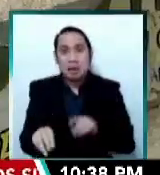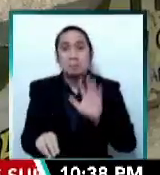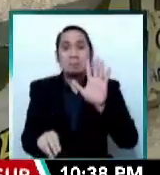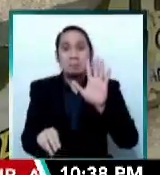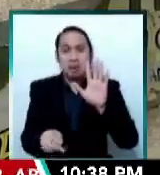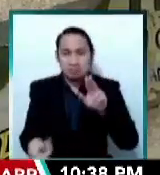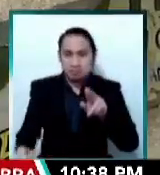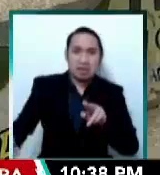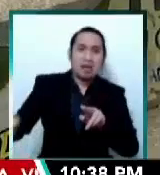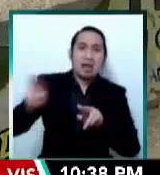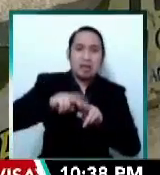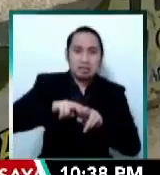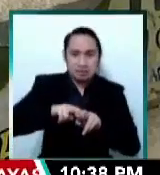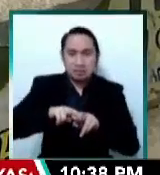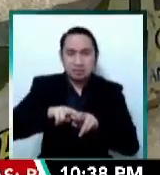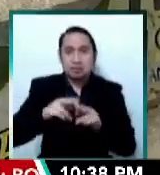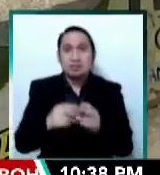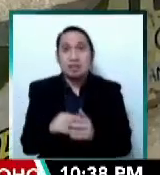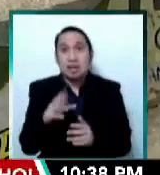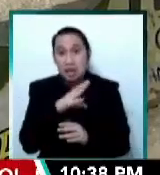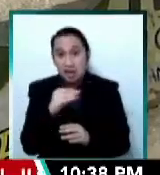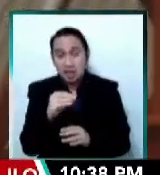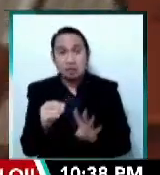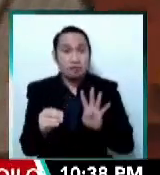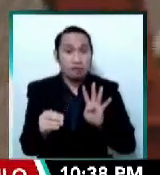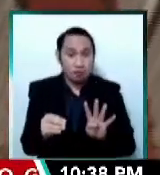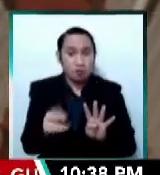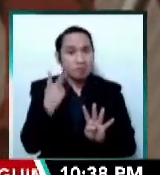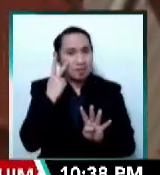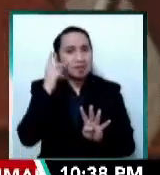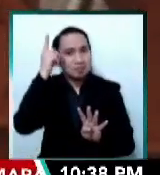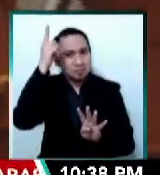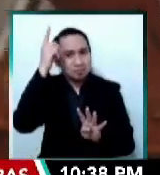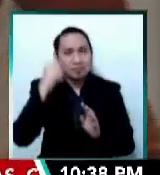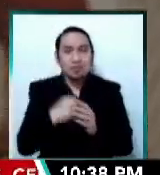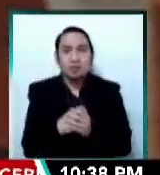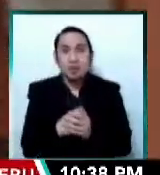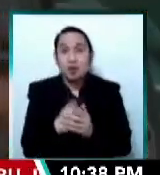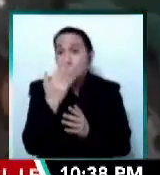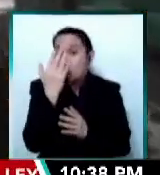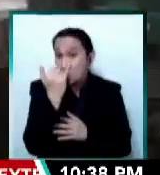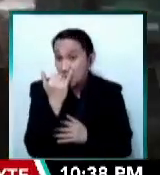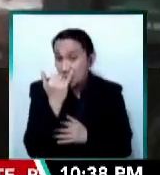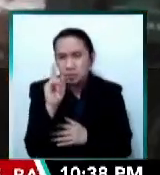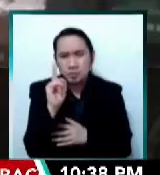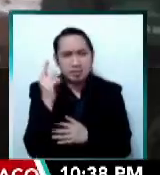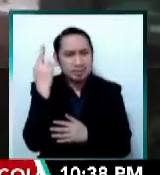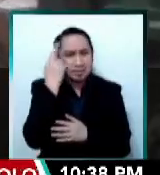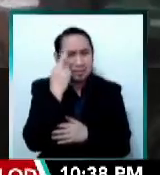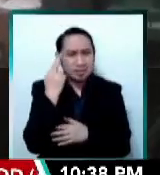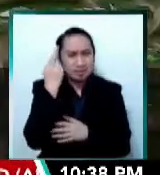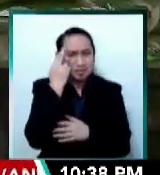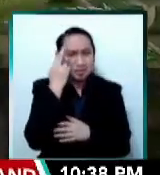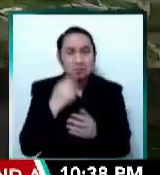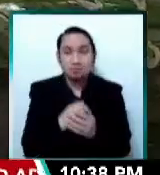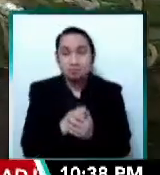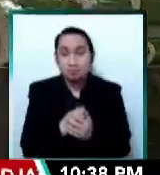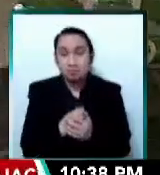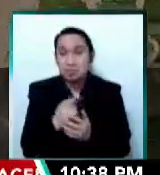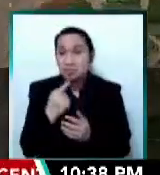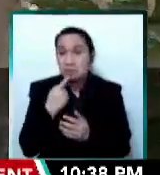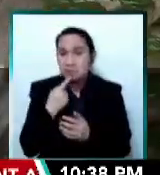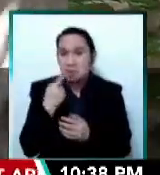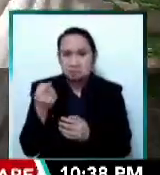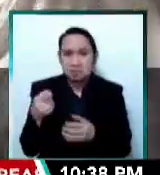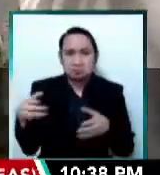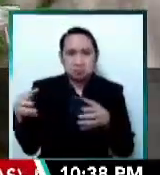milled rice, habang 4 pesos sa well-milled. Ang posibleng dahilan ayon sa SINAG o Samahang Industriya ng Agrikultura, ang